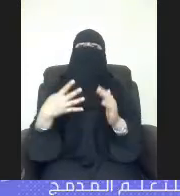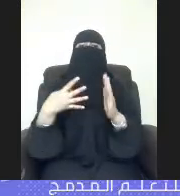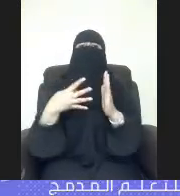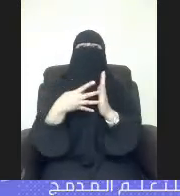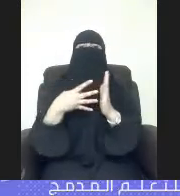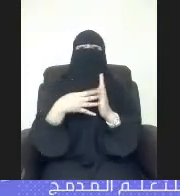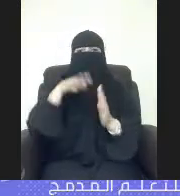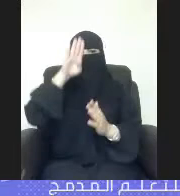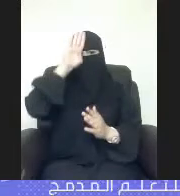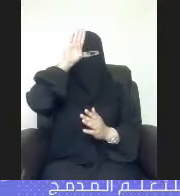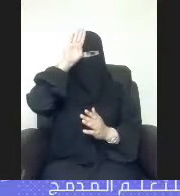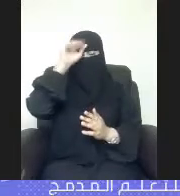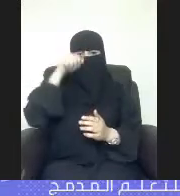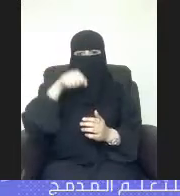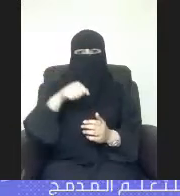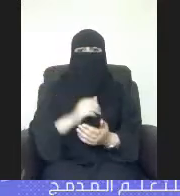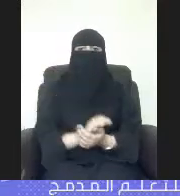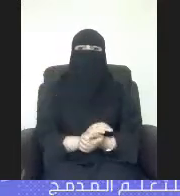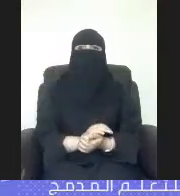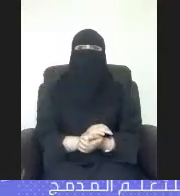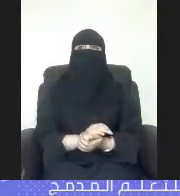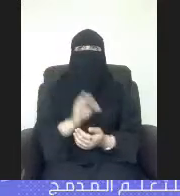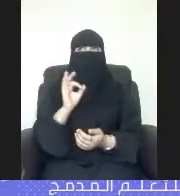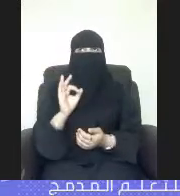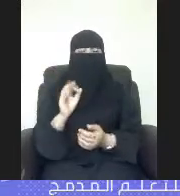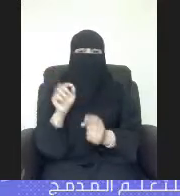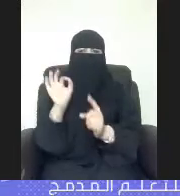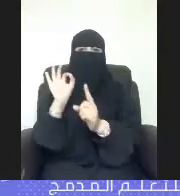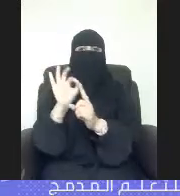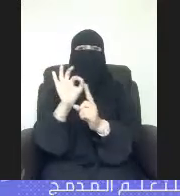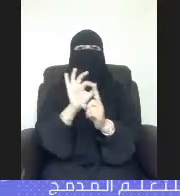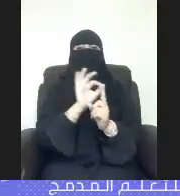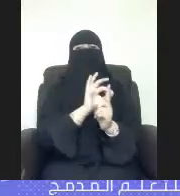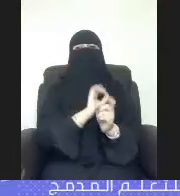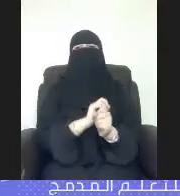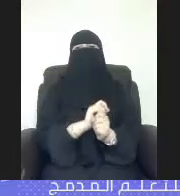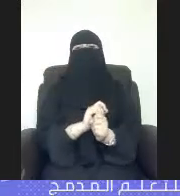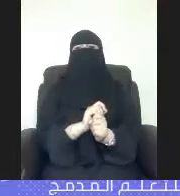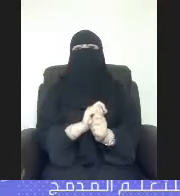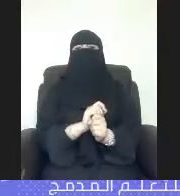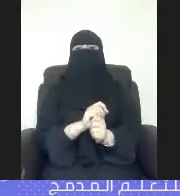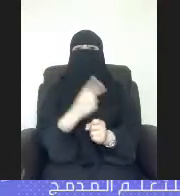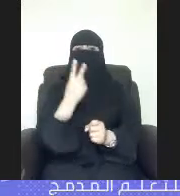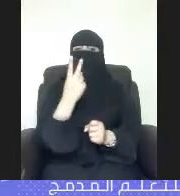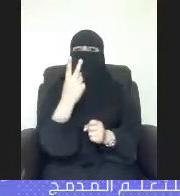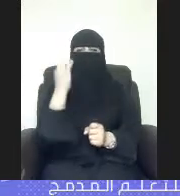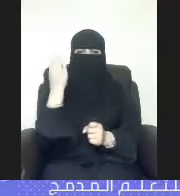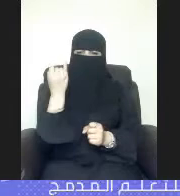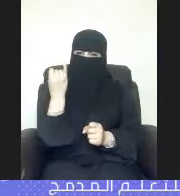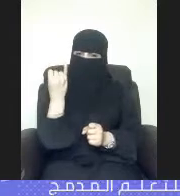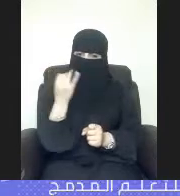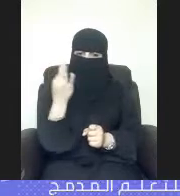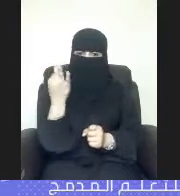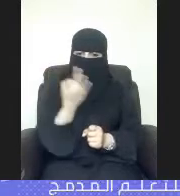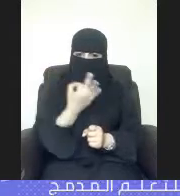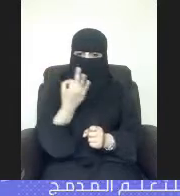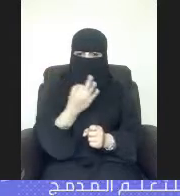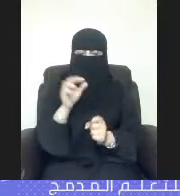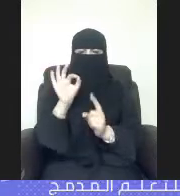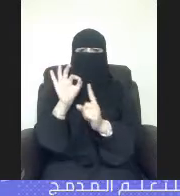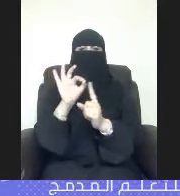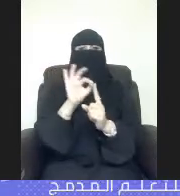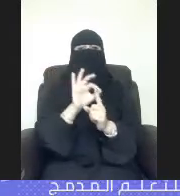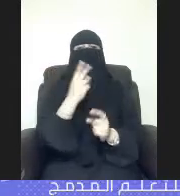يحقق أهداف كثيرة جدا، لعلي أذكر أهم هدفين منها، هي نشر ثقافة